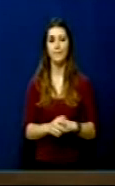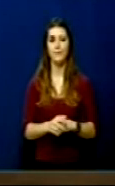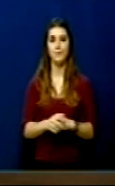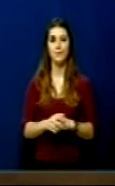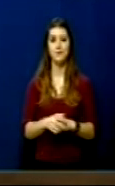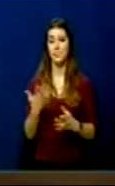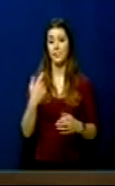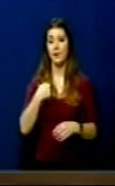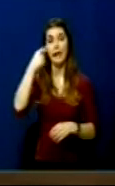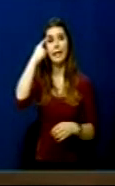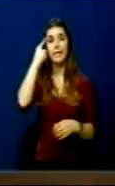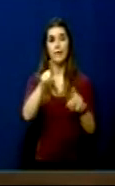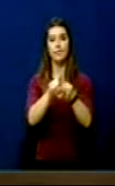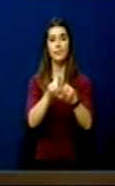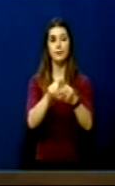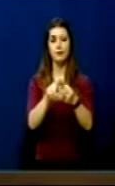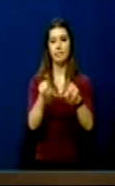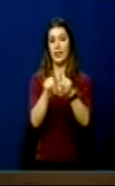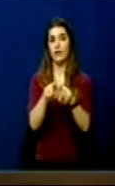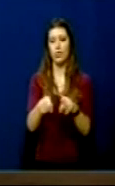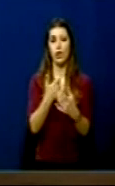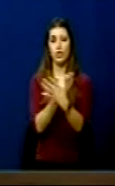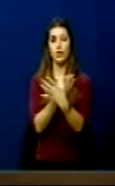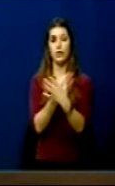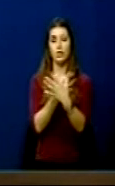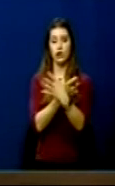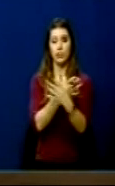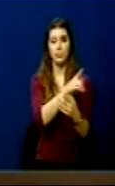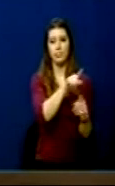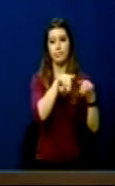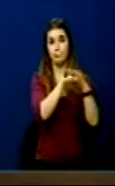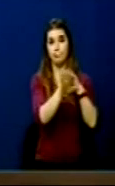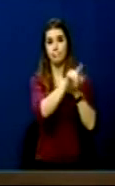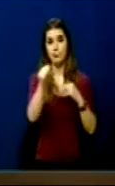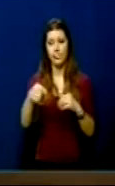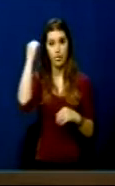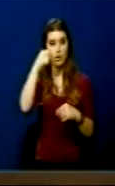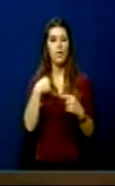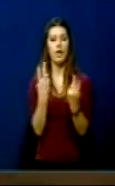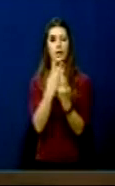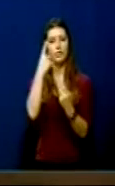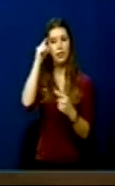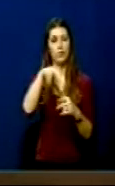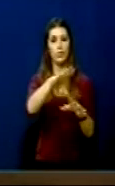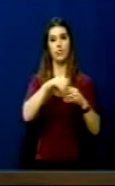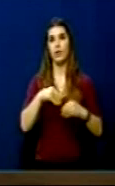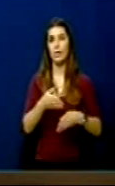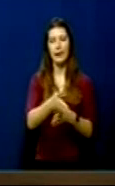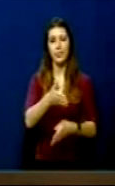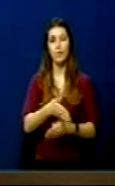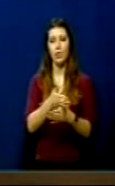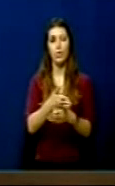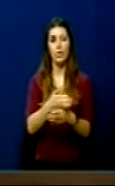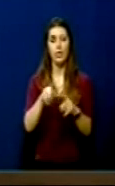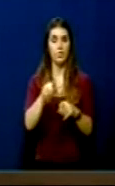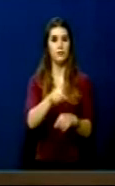Unë jam e bindur se në të njëjtën mënyrë do të kishim vepruar edhe shqiptarët e Kosovës në një situatë të ngjashme. Natyrisht,